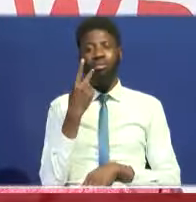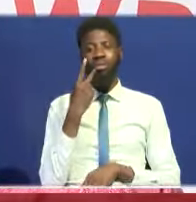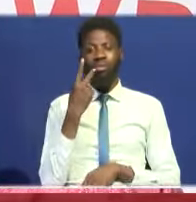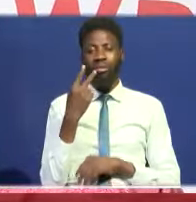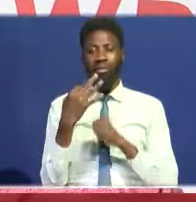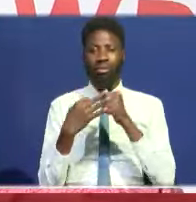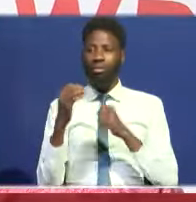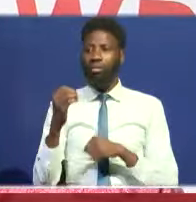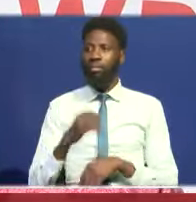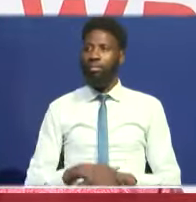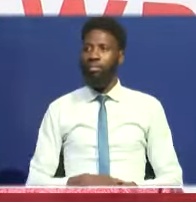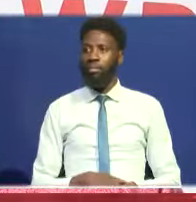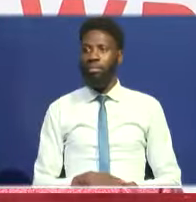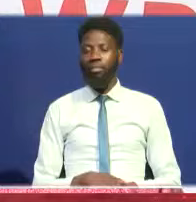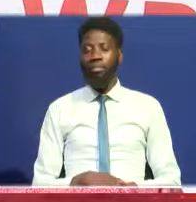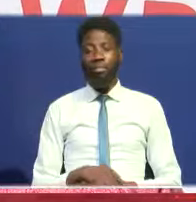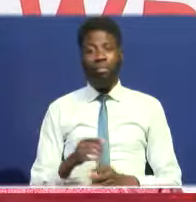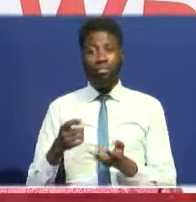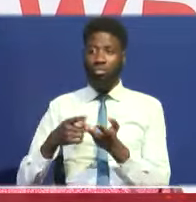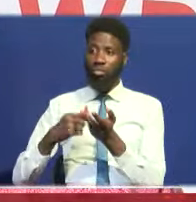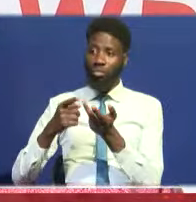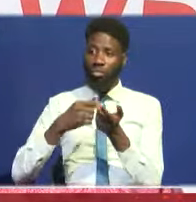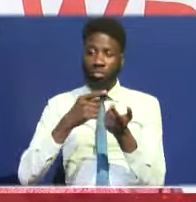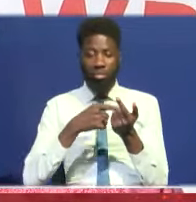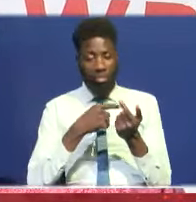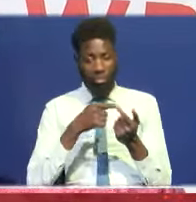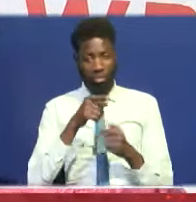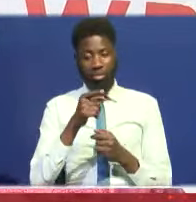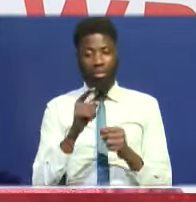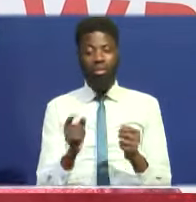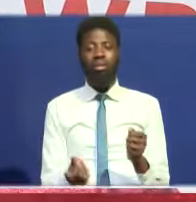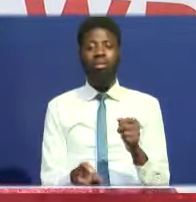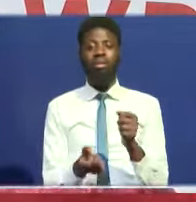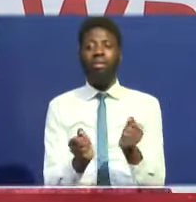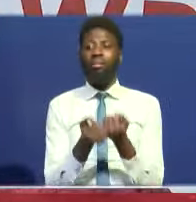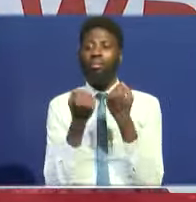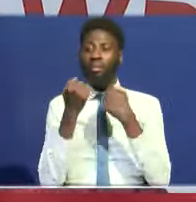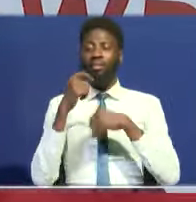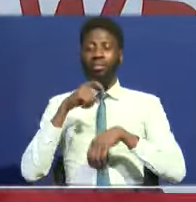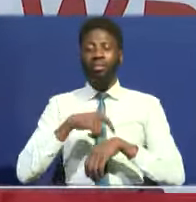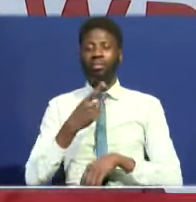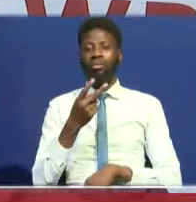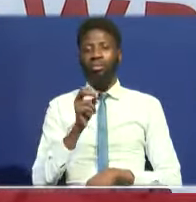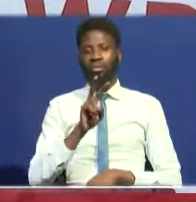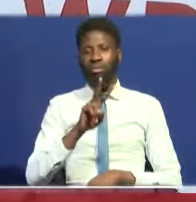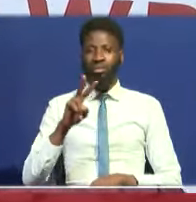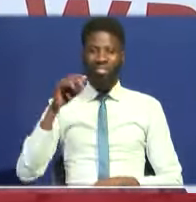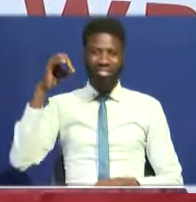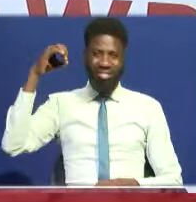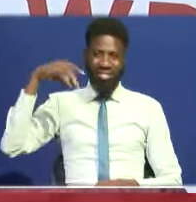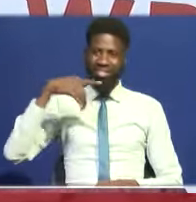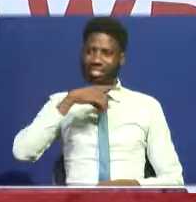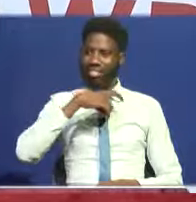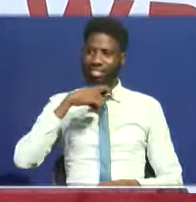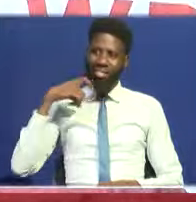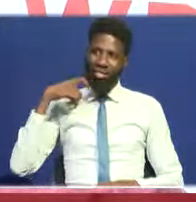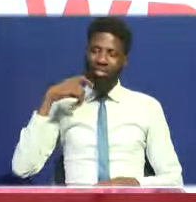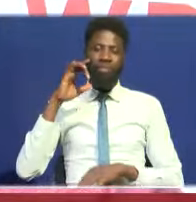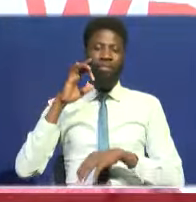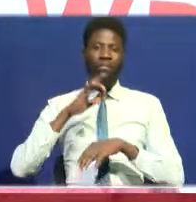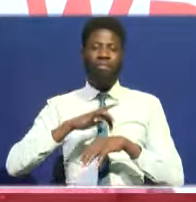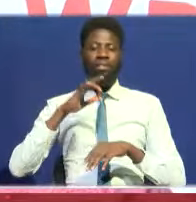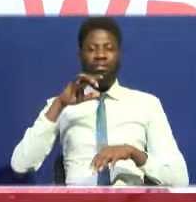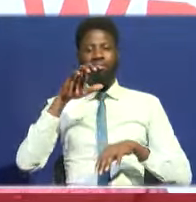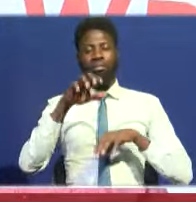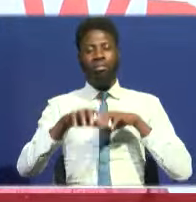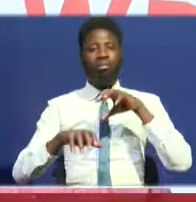This census is coming after the 2022 drought, which really hit our wildlife